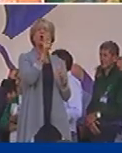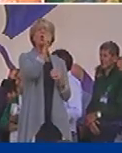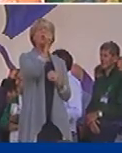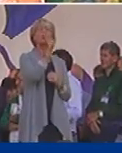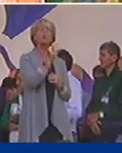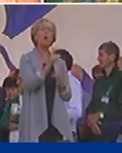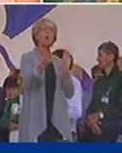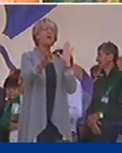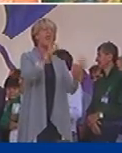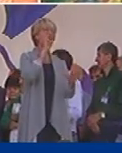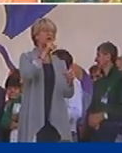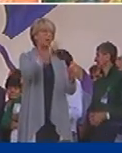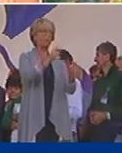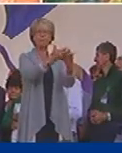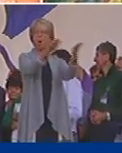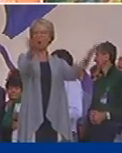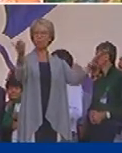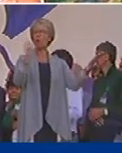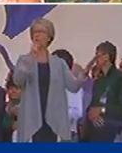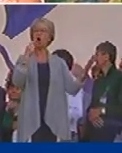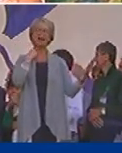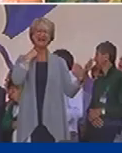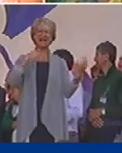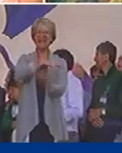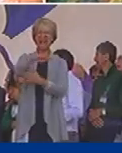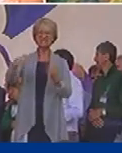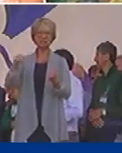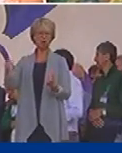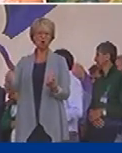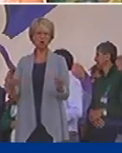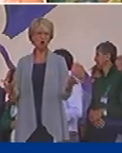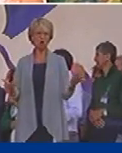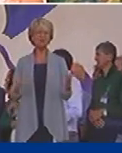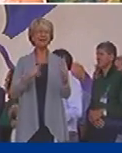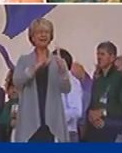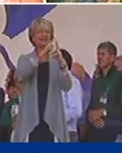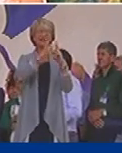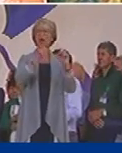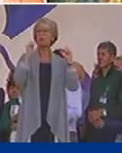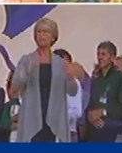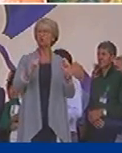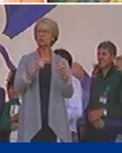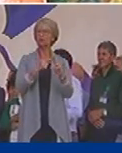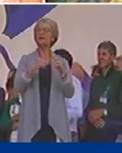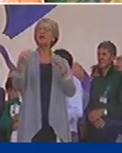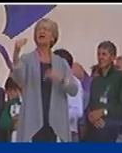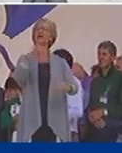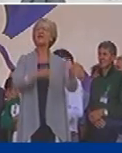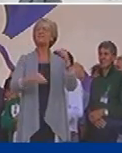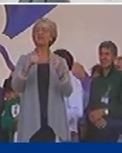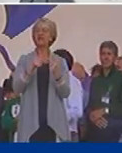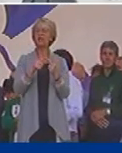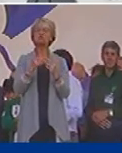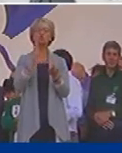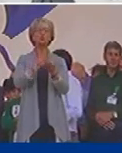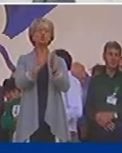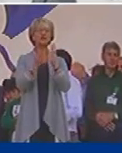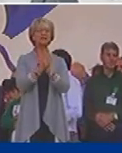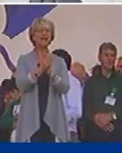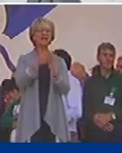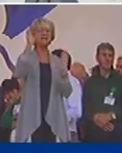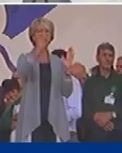popolo, non il casino di oggi. Tre. possibilità di fare referendum sui trattati